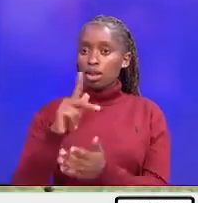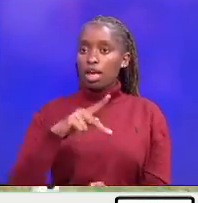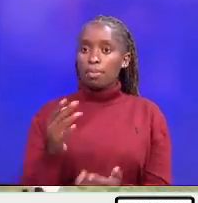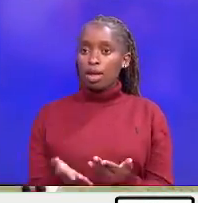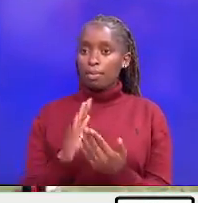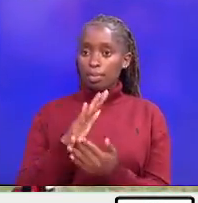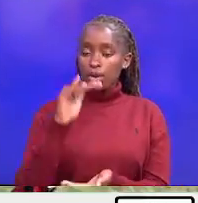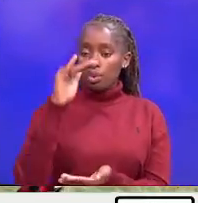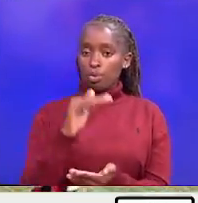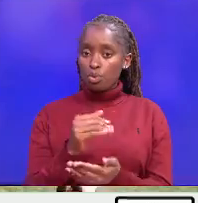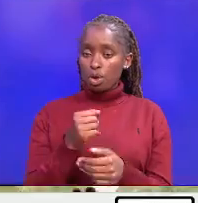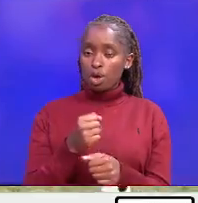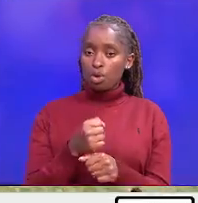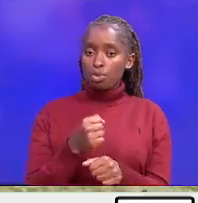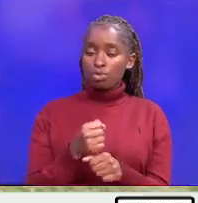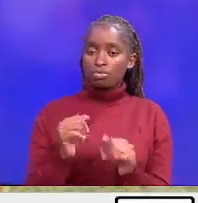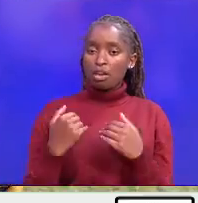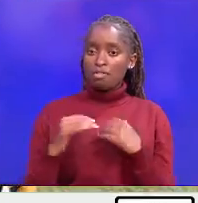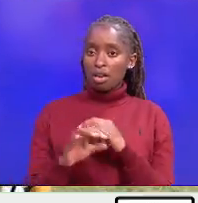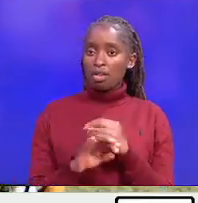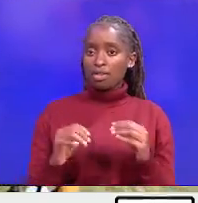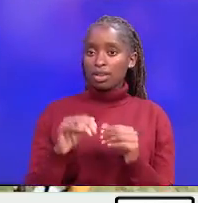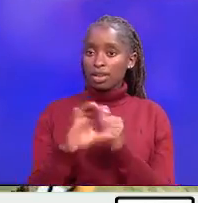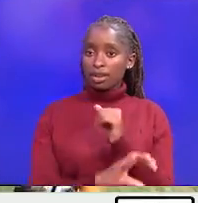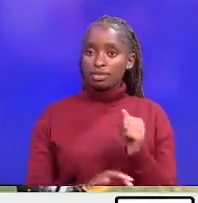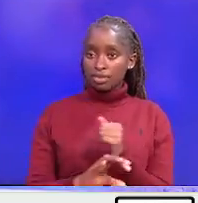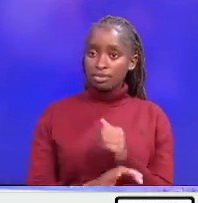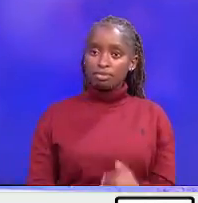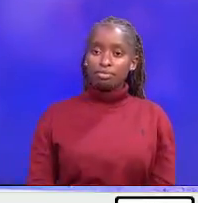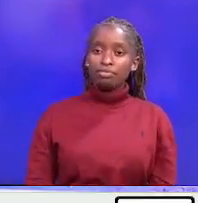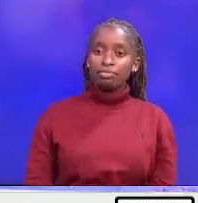ukosefu wa ajira nchini. Anastasia Mkabi, Runinga ya TV47.